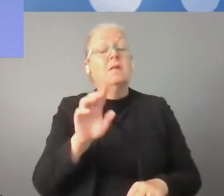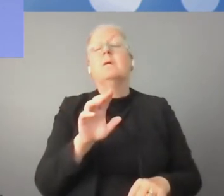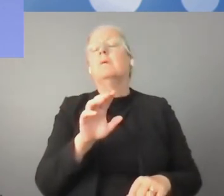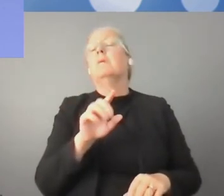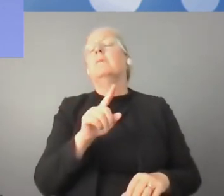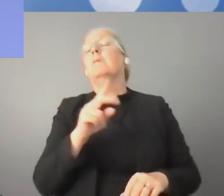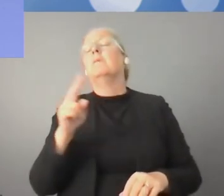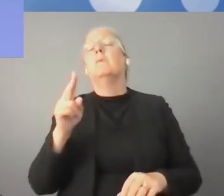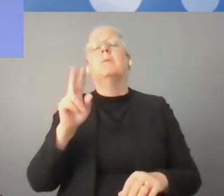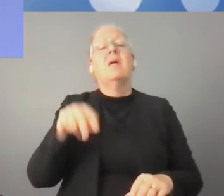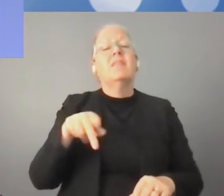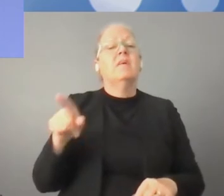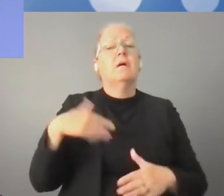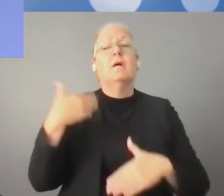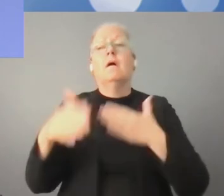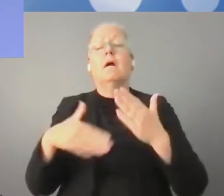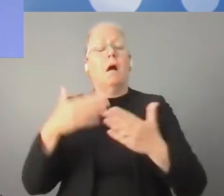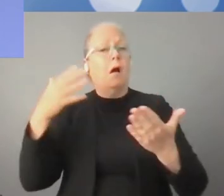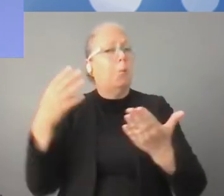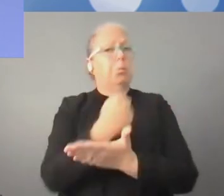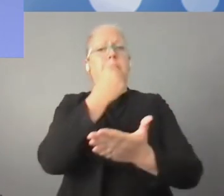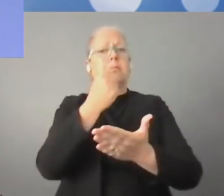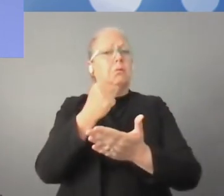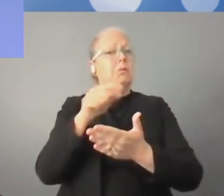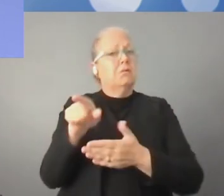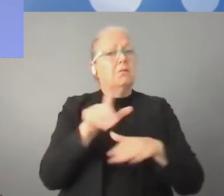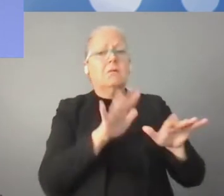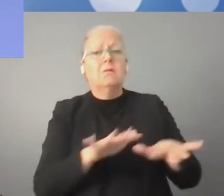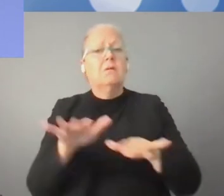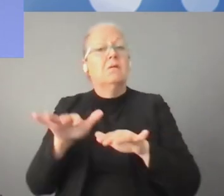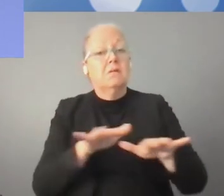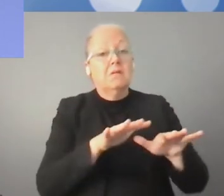entrepreneur. Un entrepreneur et